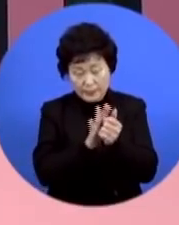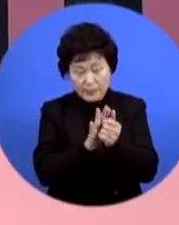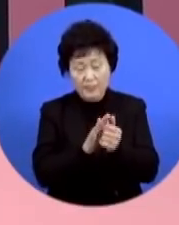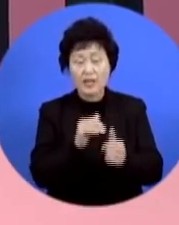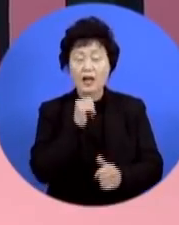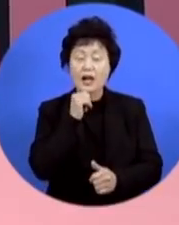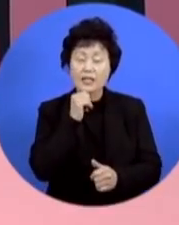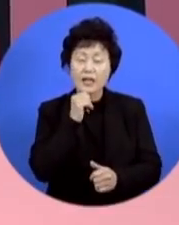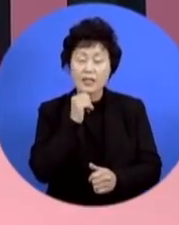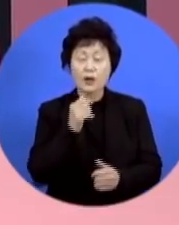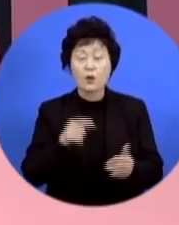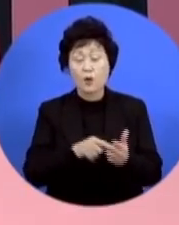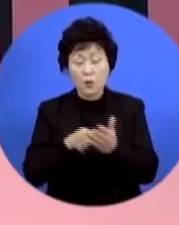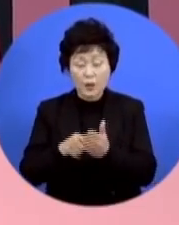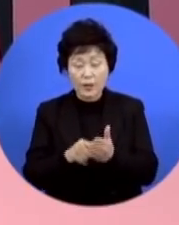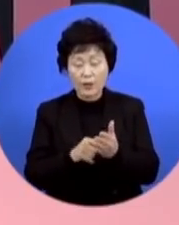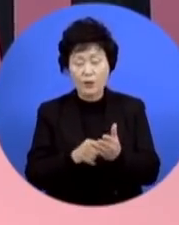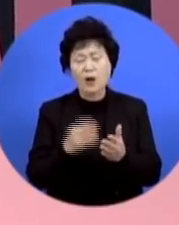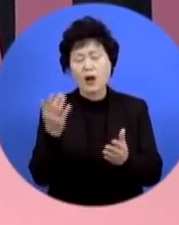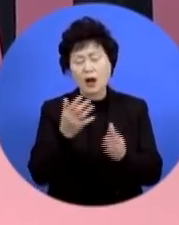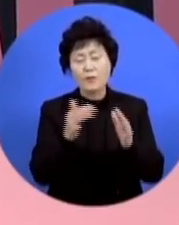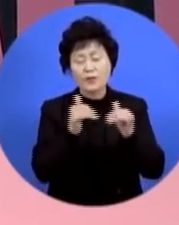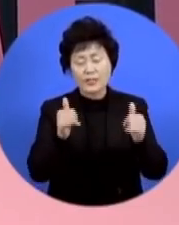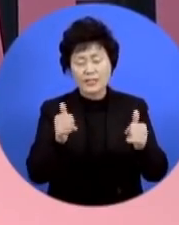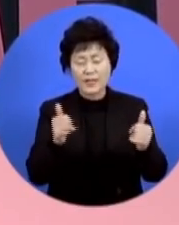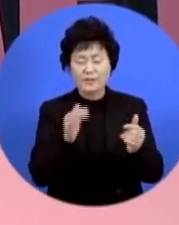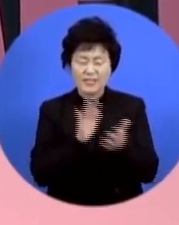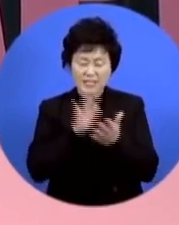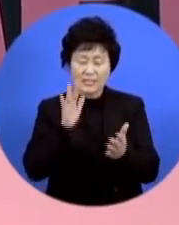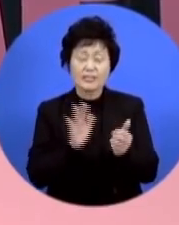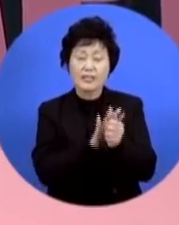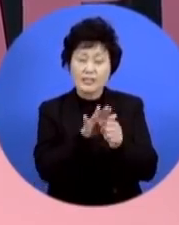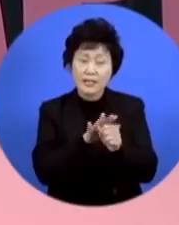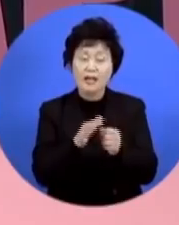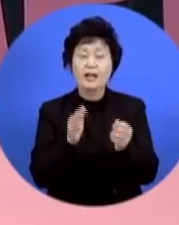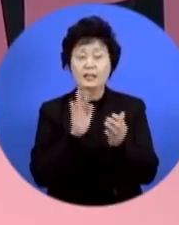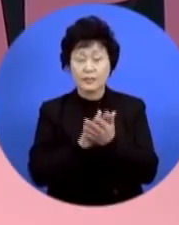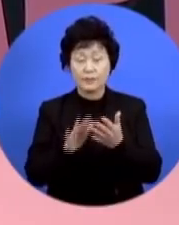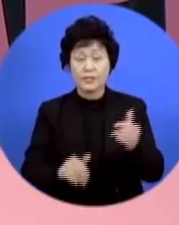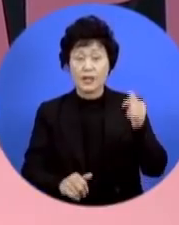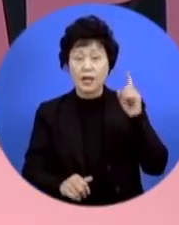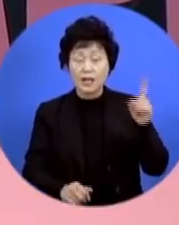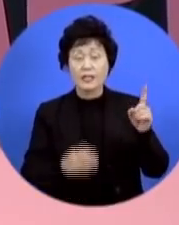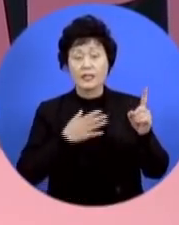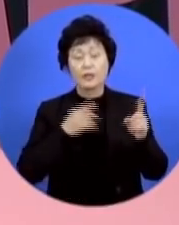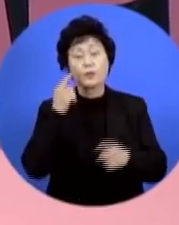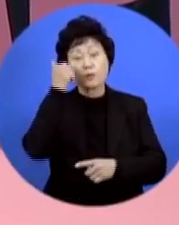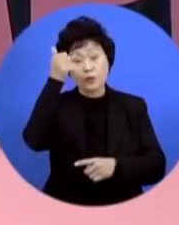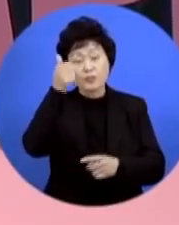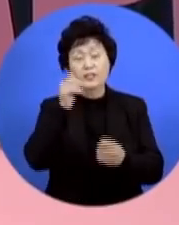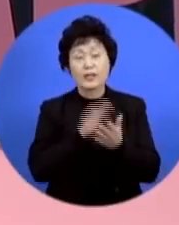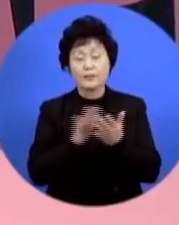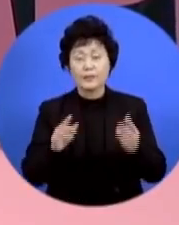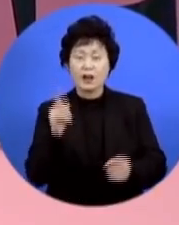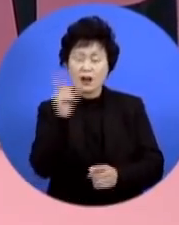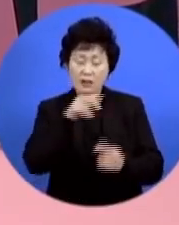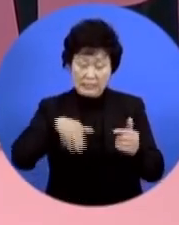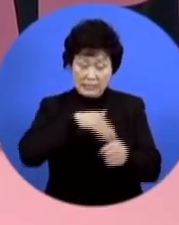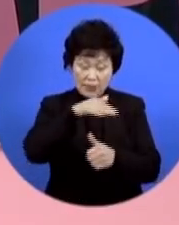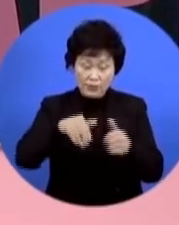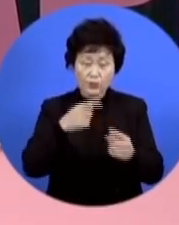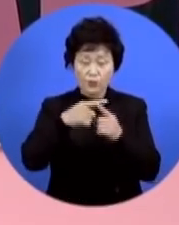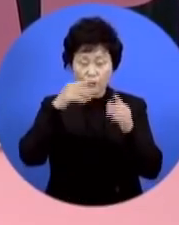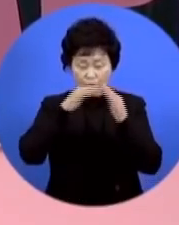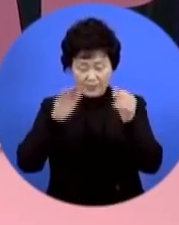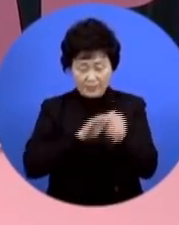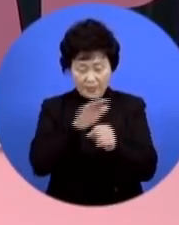가난하고 병들고 외로운 이들을 깊이 사랑하겠습니다. 하나, 나는 목사입니다. 어떤 상황 속에서도 교회를 사랑하고